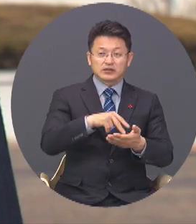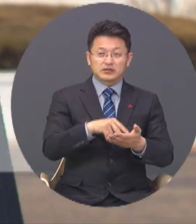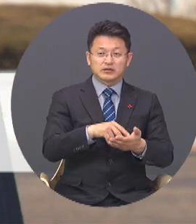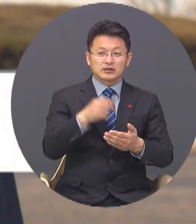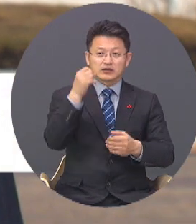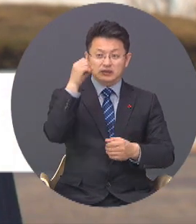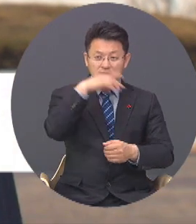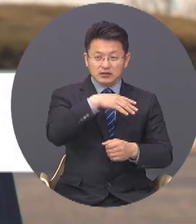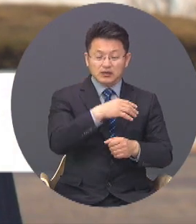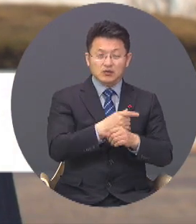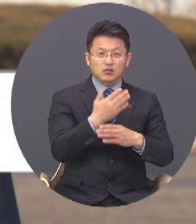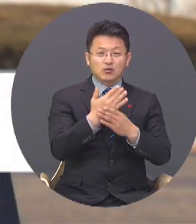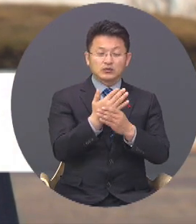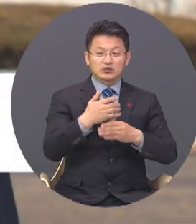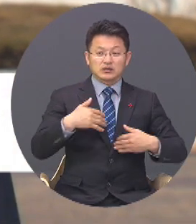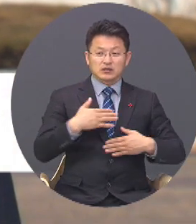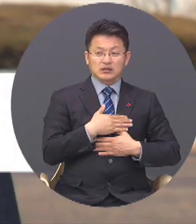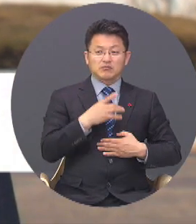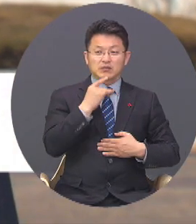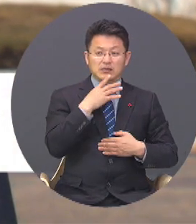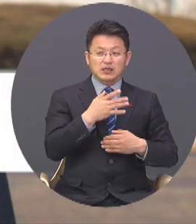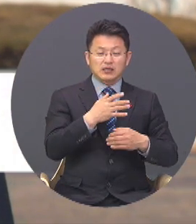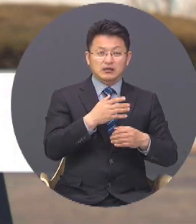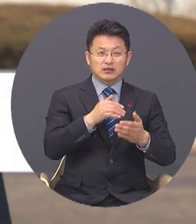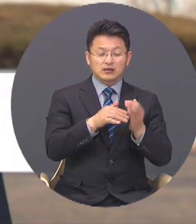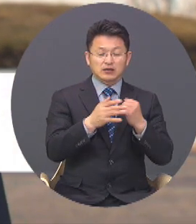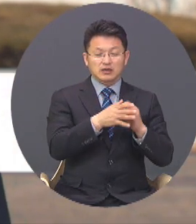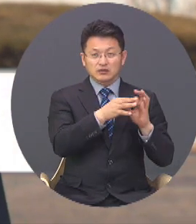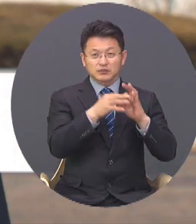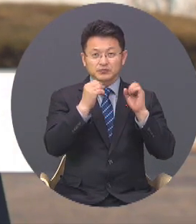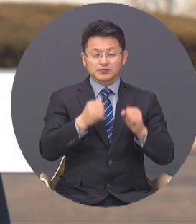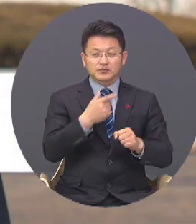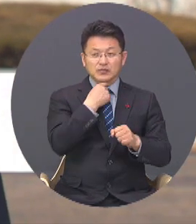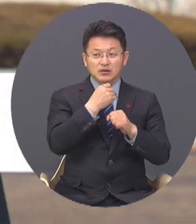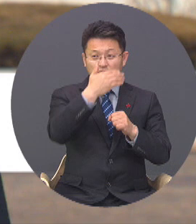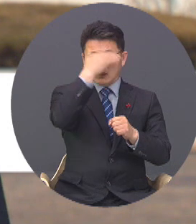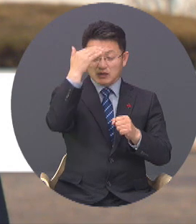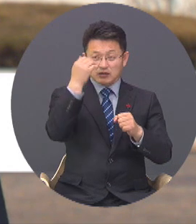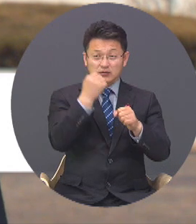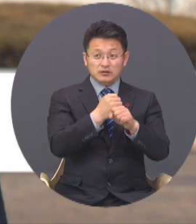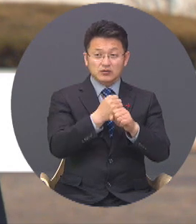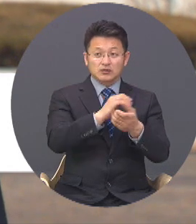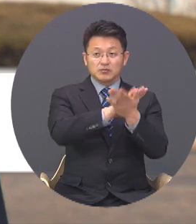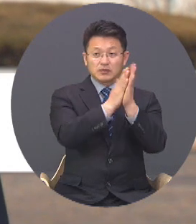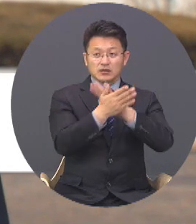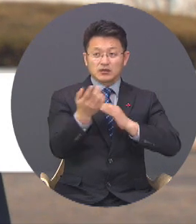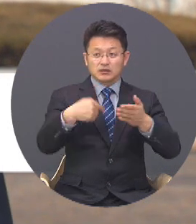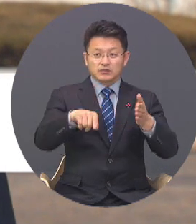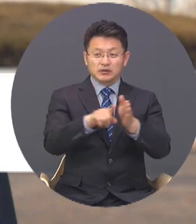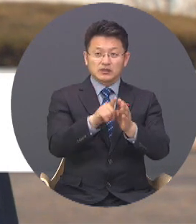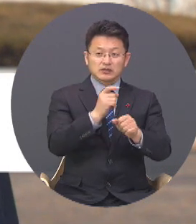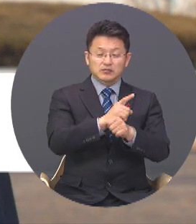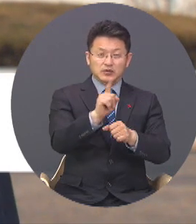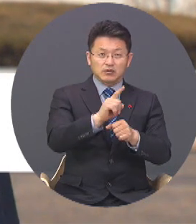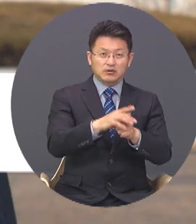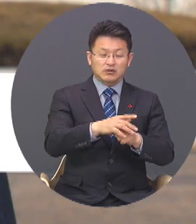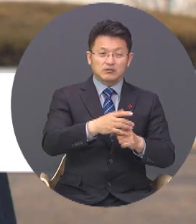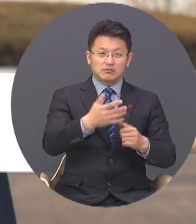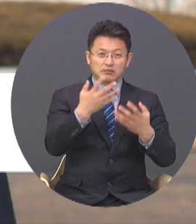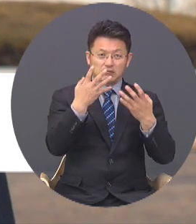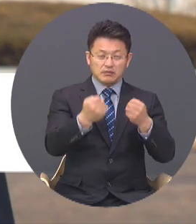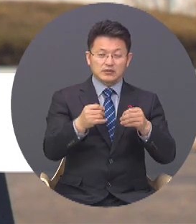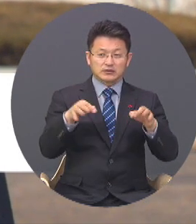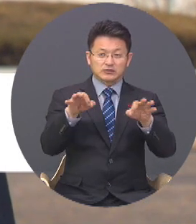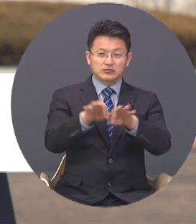손 엄청 용 에서 벗어나 머물러 싶은 관광지로 탈바꿈 하기 위해서는 과감한